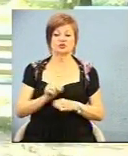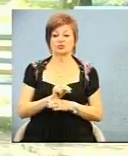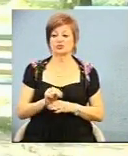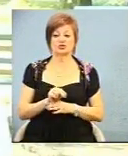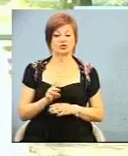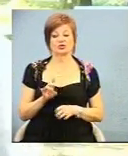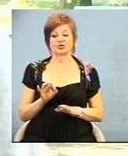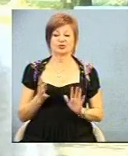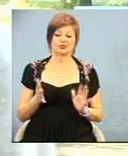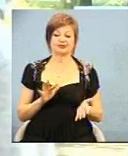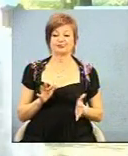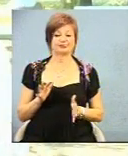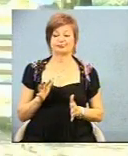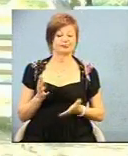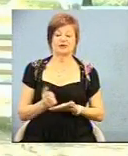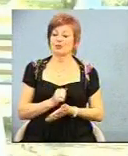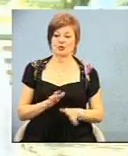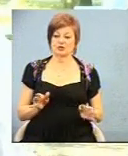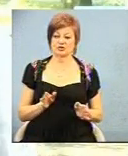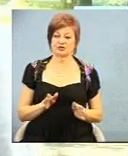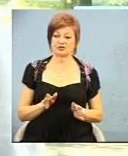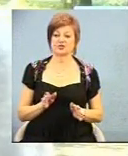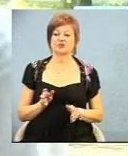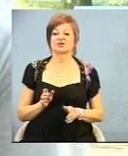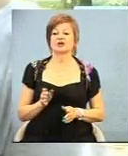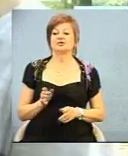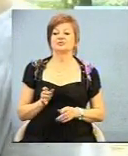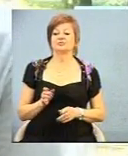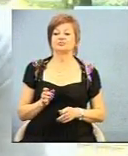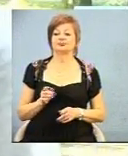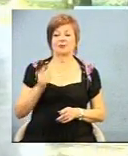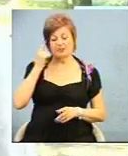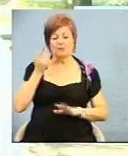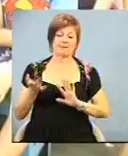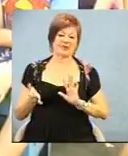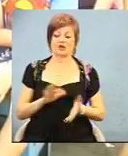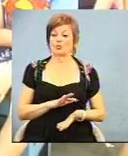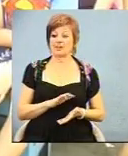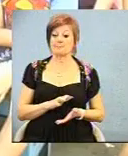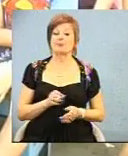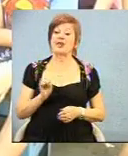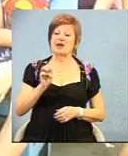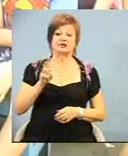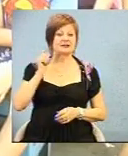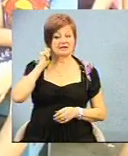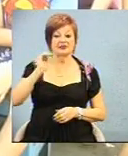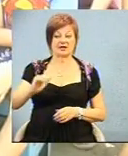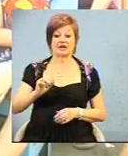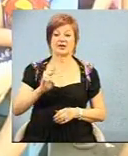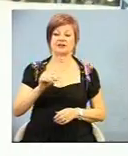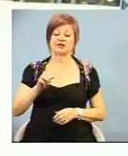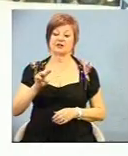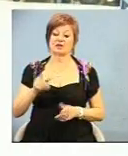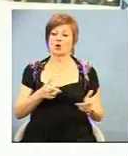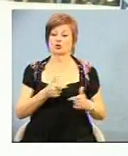але потім не вийшло. Ну ні, то ж не вийшло, відпало бажання. А 13-річний Микита Кузьменко готує